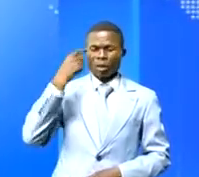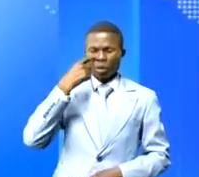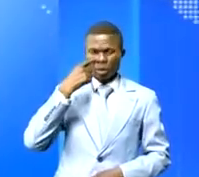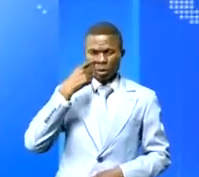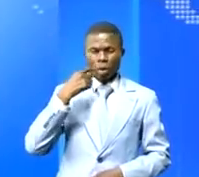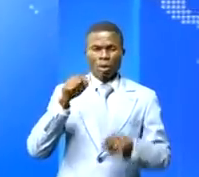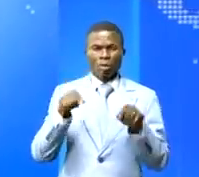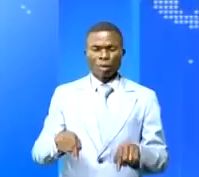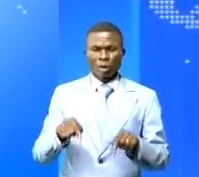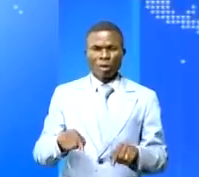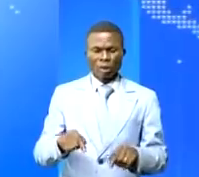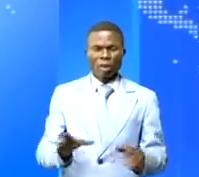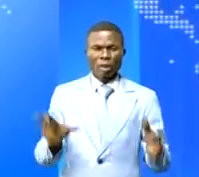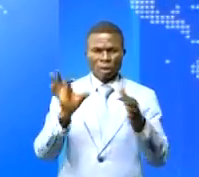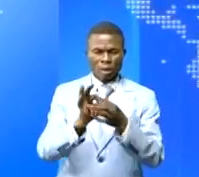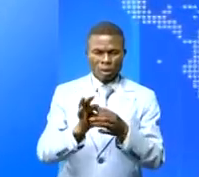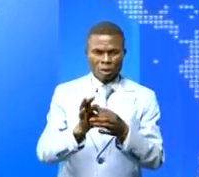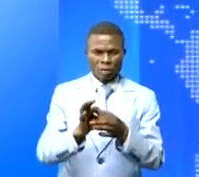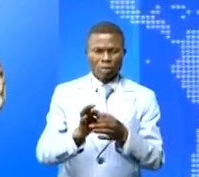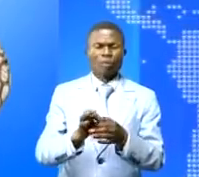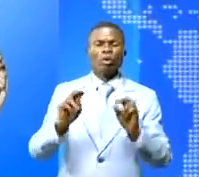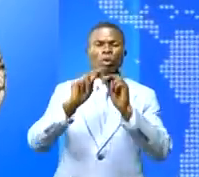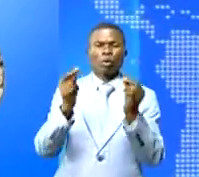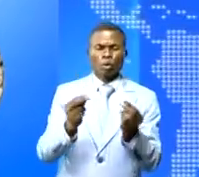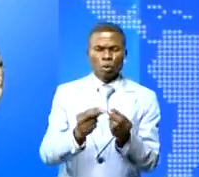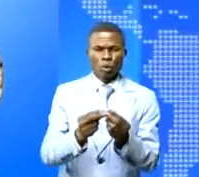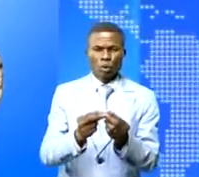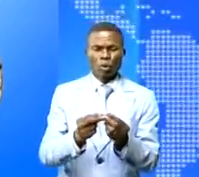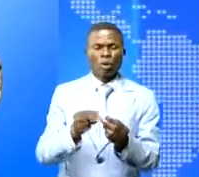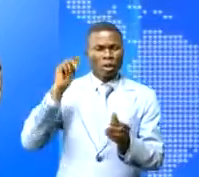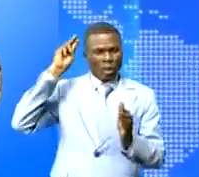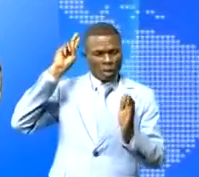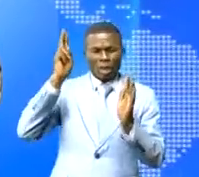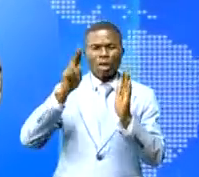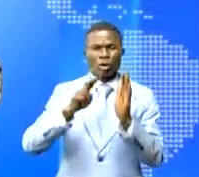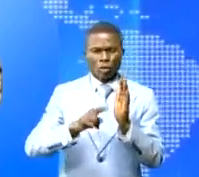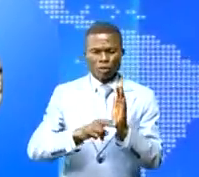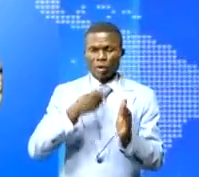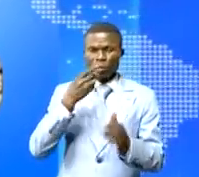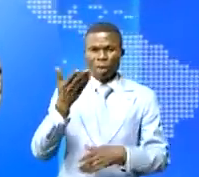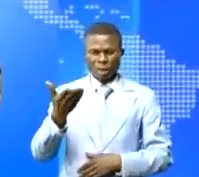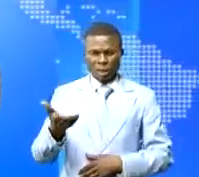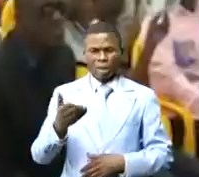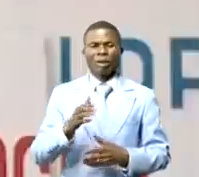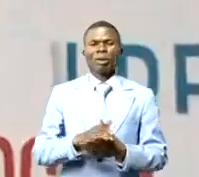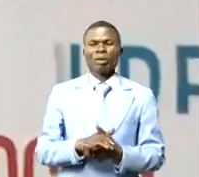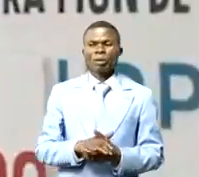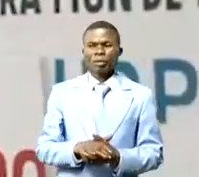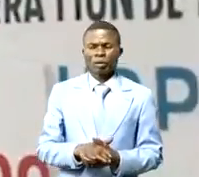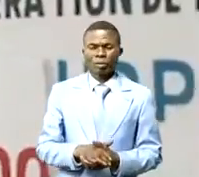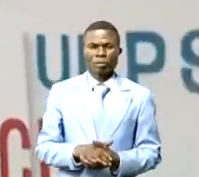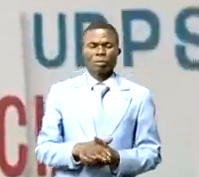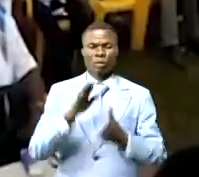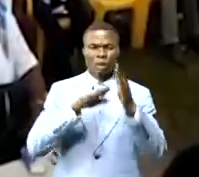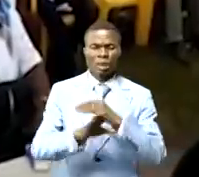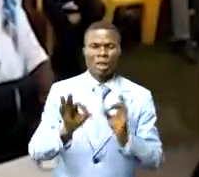nouveaux membres ont rejoint cette fédération, parmi eux le gouverneur Poutou Paul. Une nouvelle